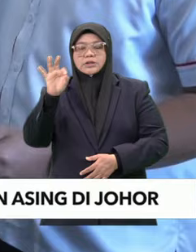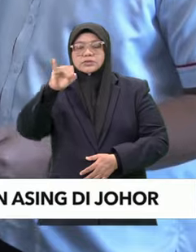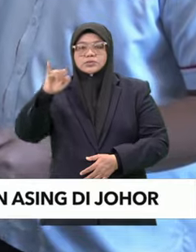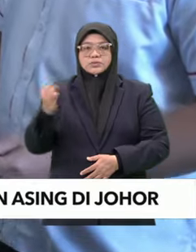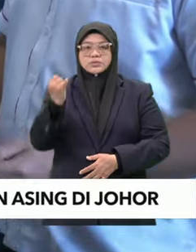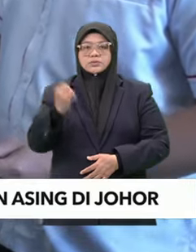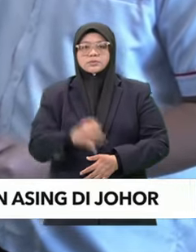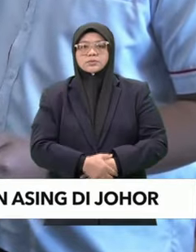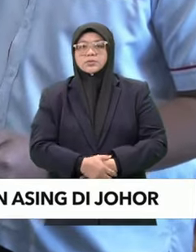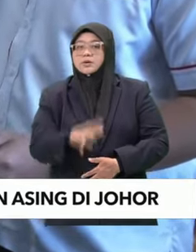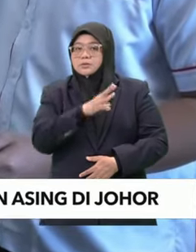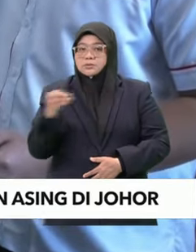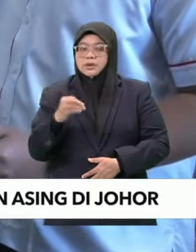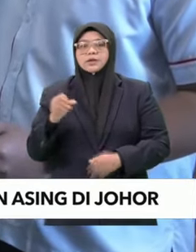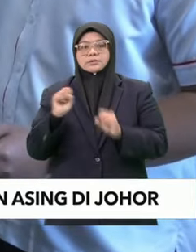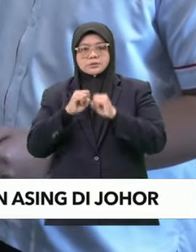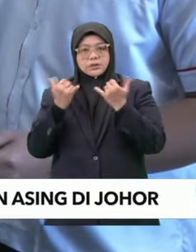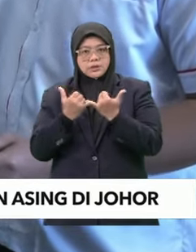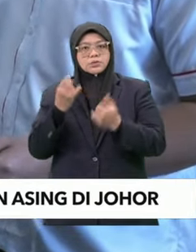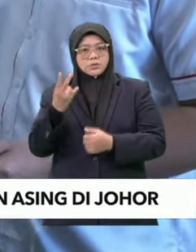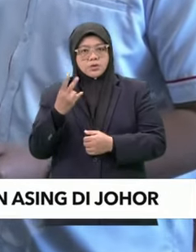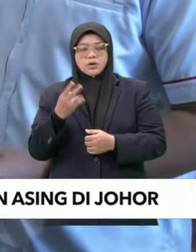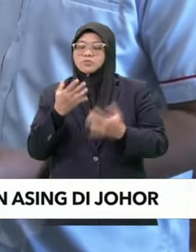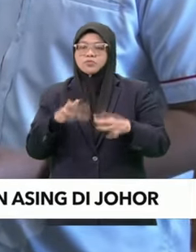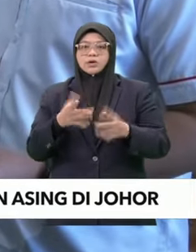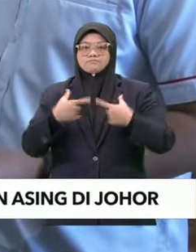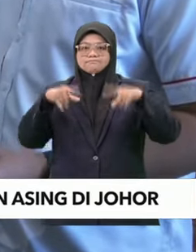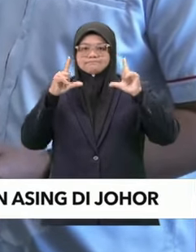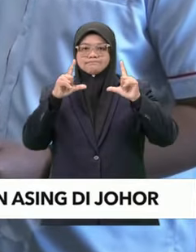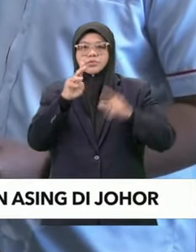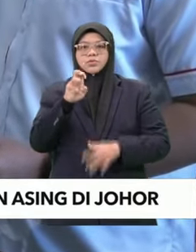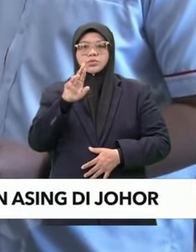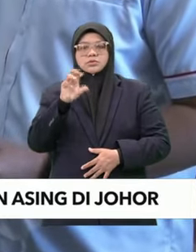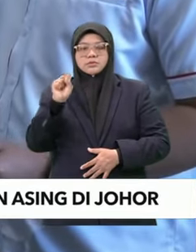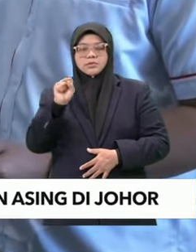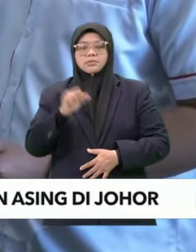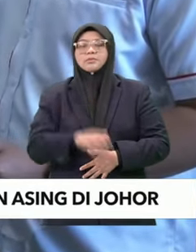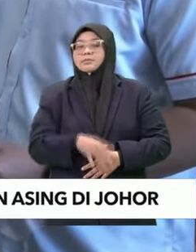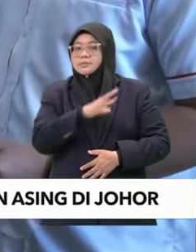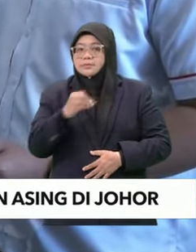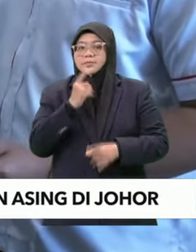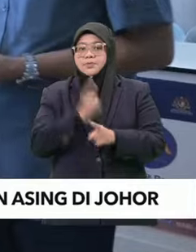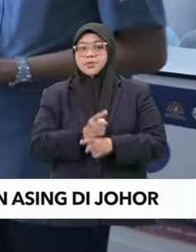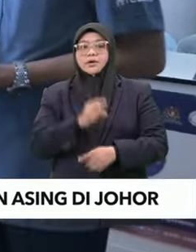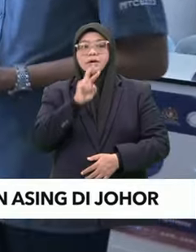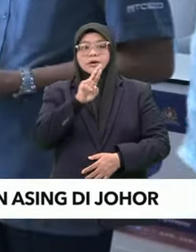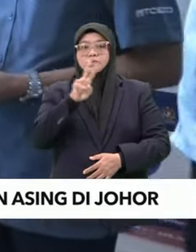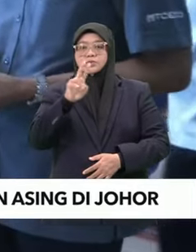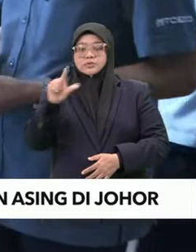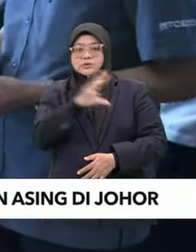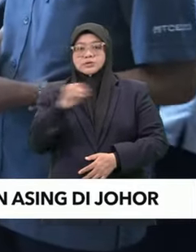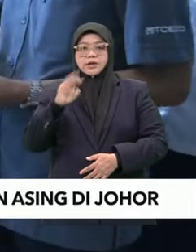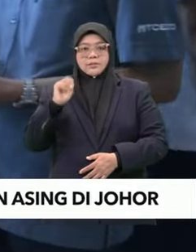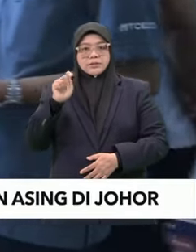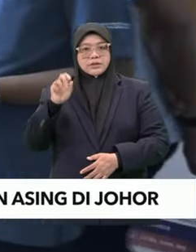RM110.9 juta. Dua daripada syarikat telah berjaya disenaraikan di Bursa Malaysia. Selepas R2G di Johor,